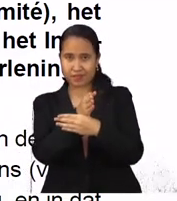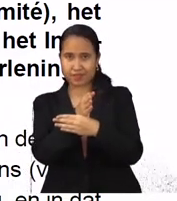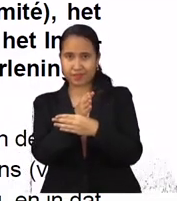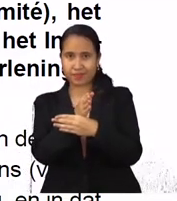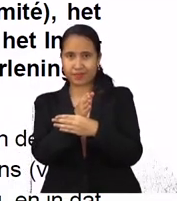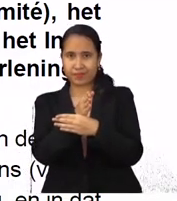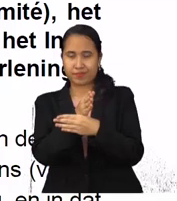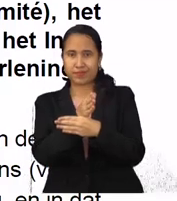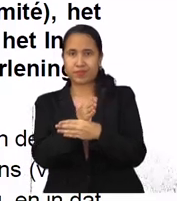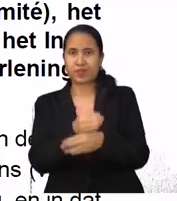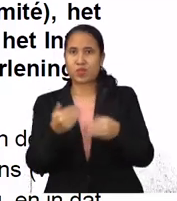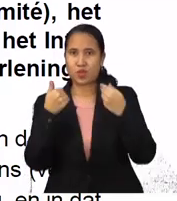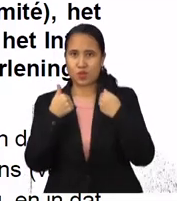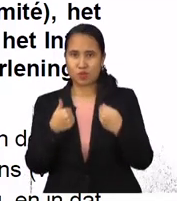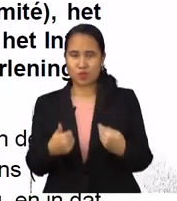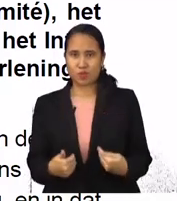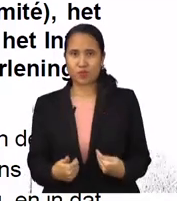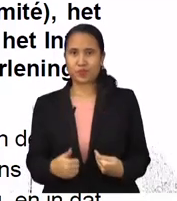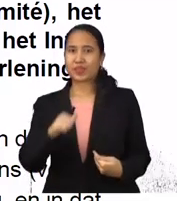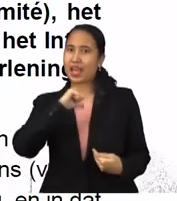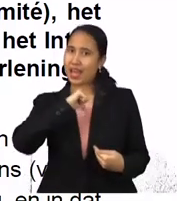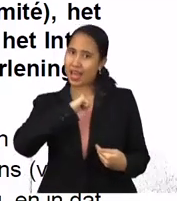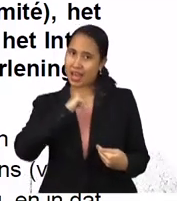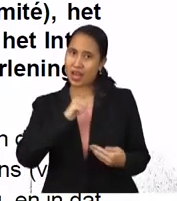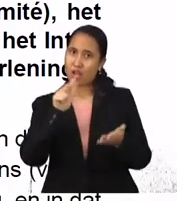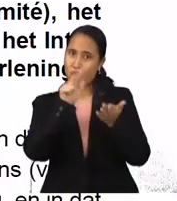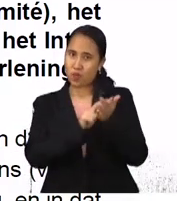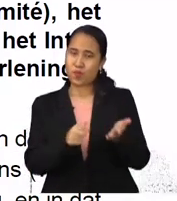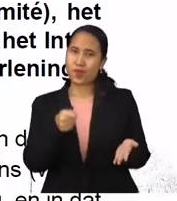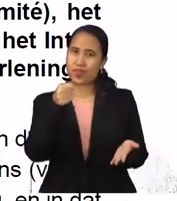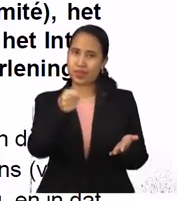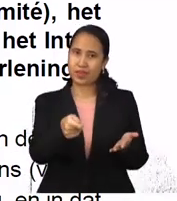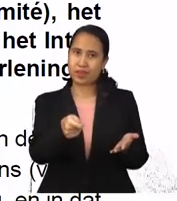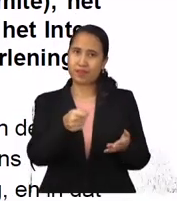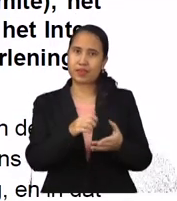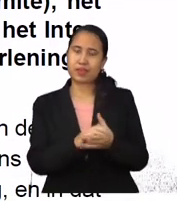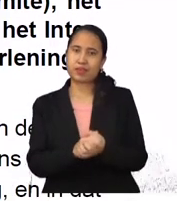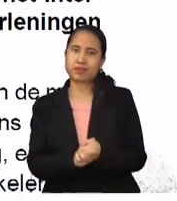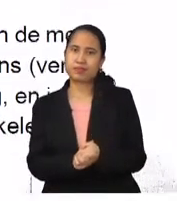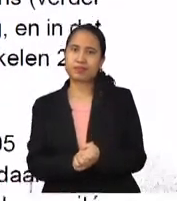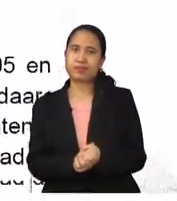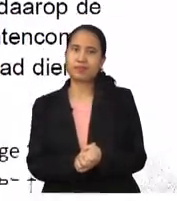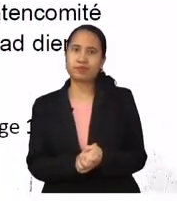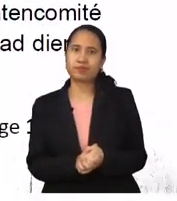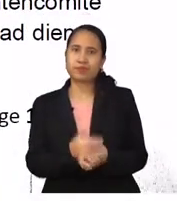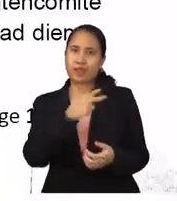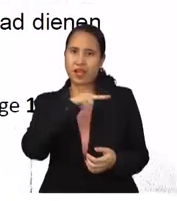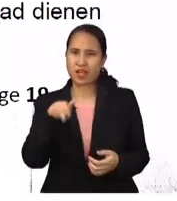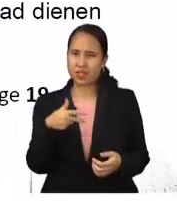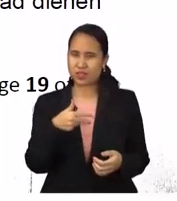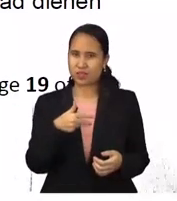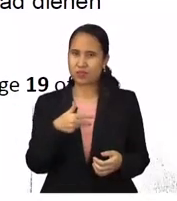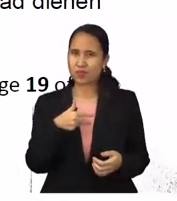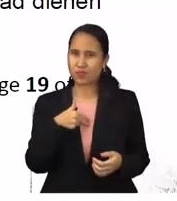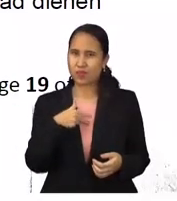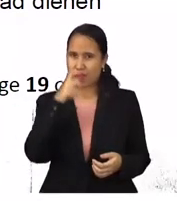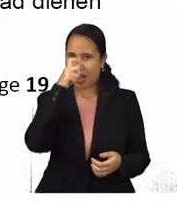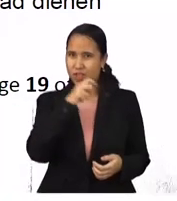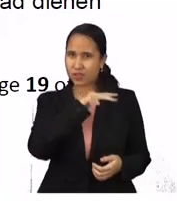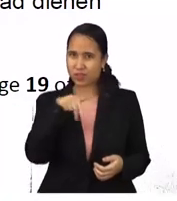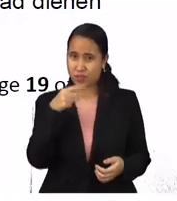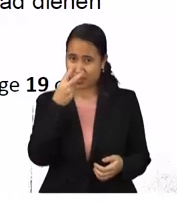rechtsmacht vallende burgers middels eigen wetgeving heeft beknot. Als wij nu kijken naar de